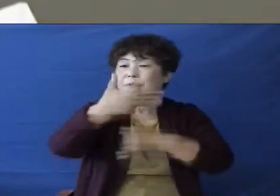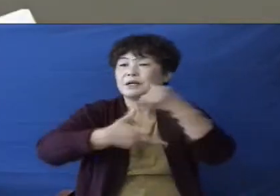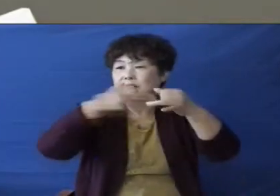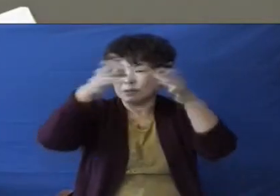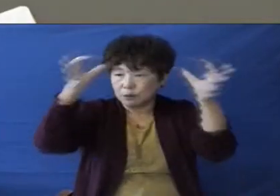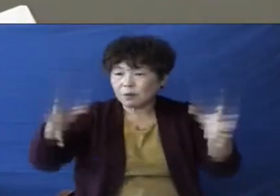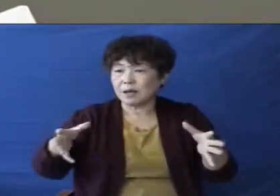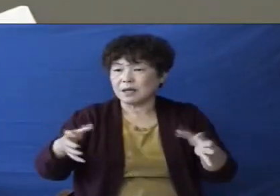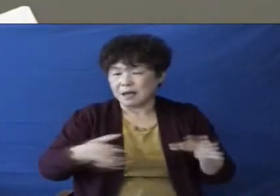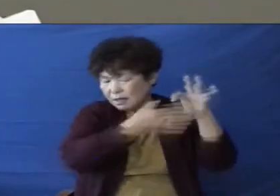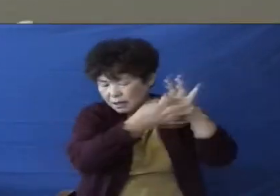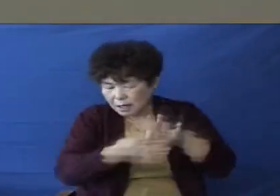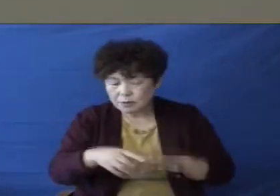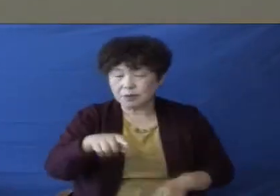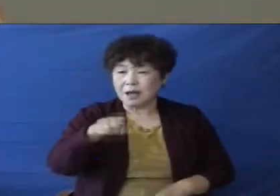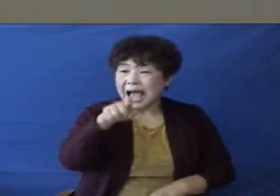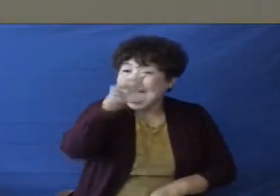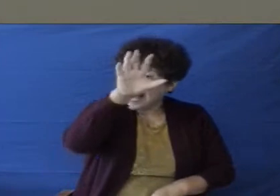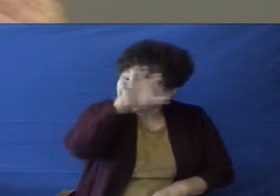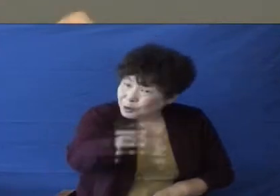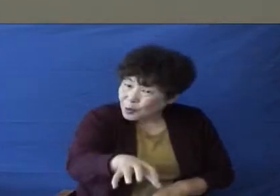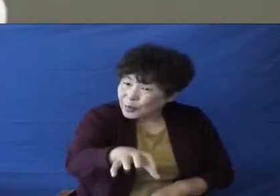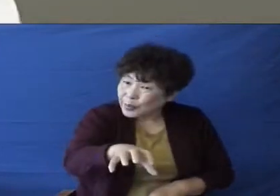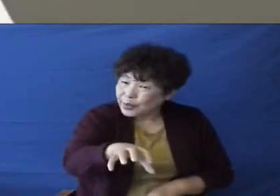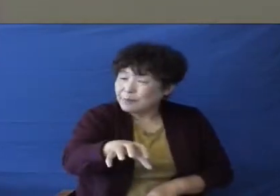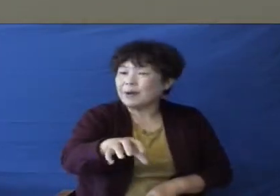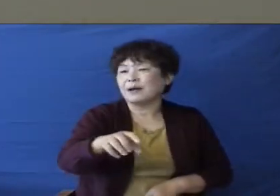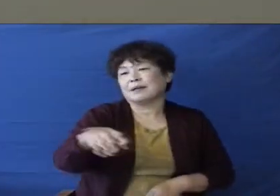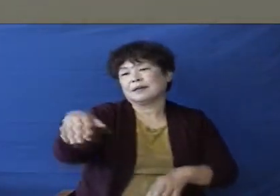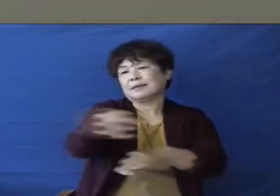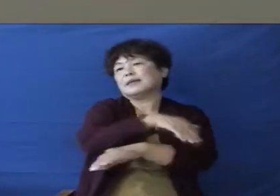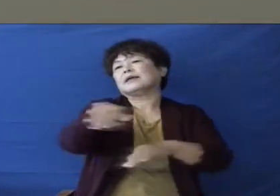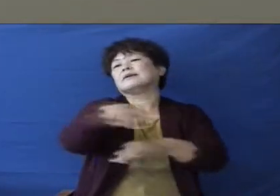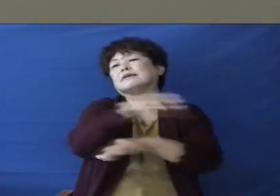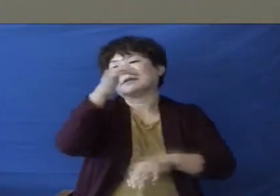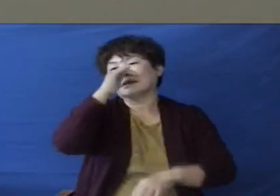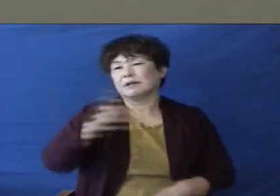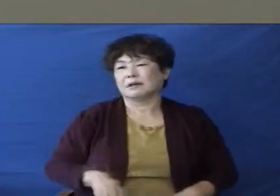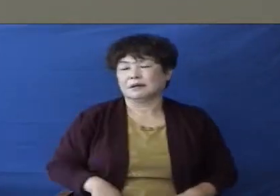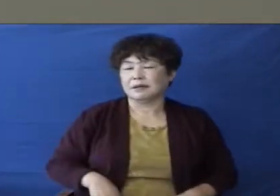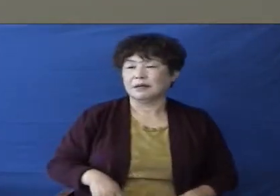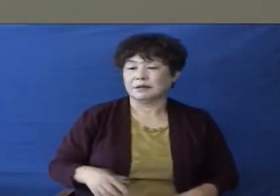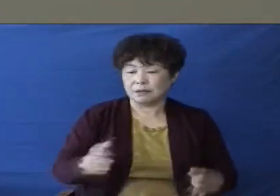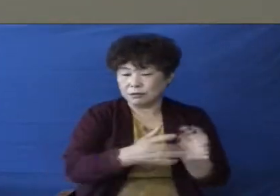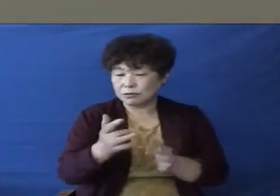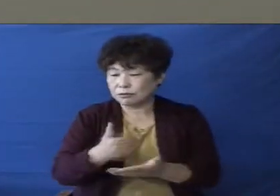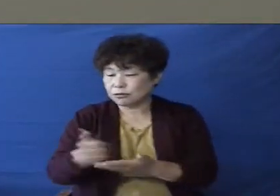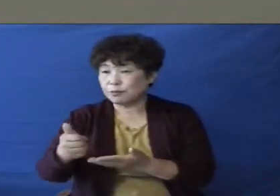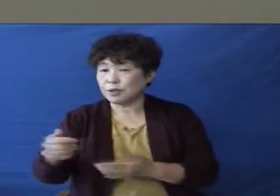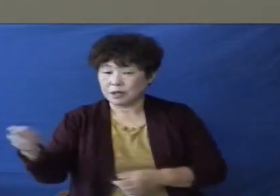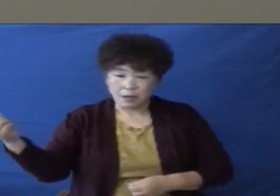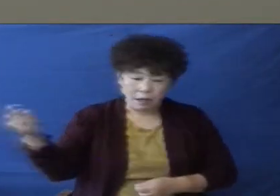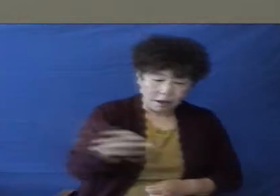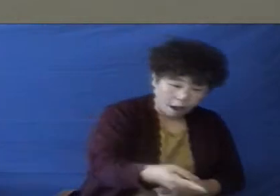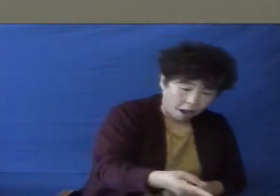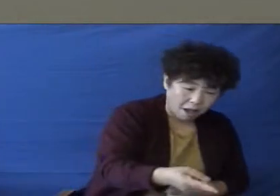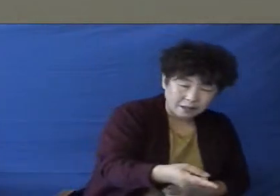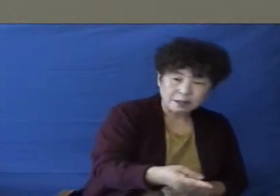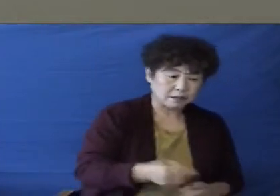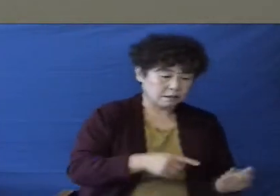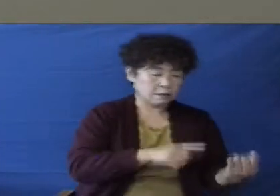가고 있었던 거야 그래 예수님 보고 온게 아닌데 예수님의 거기에 오셨기 때문에 그 여인을 안수